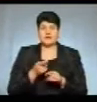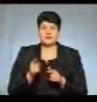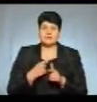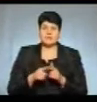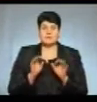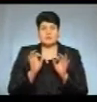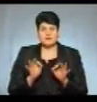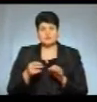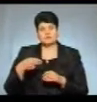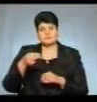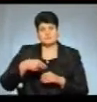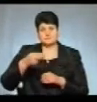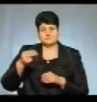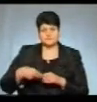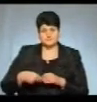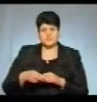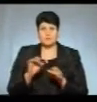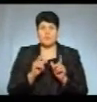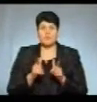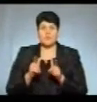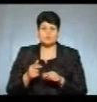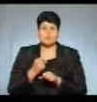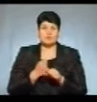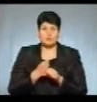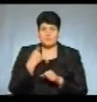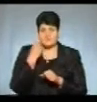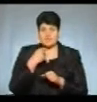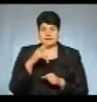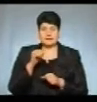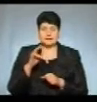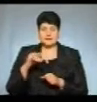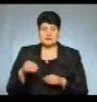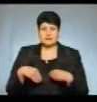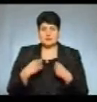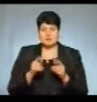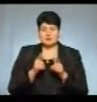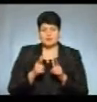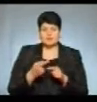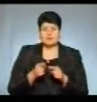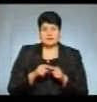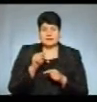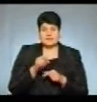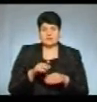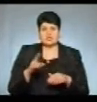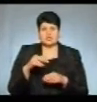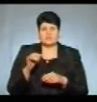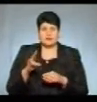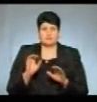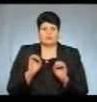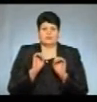що ставлячи підпис про погодження із обробкою персональних даних, ми даємо згоду на те, що наші дані можуть бути передані третім